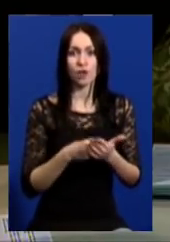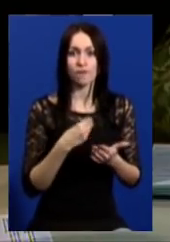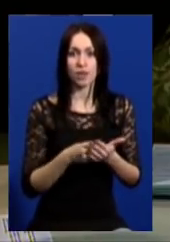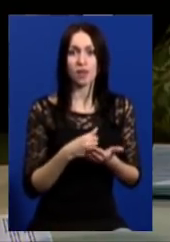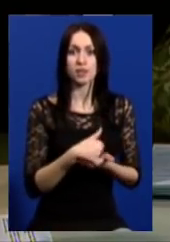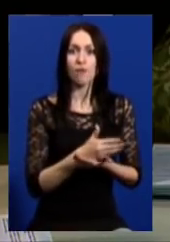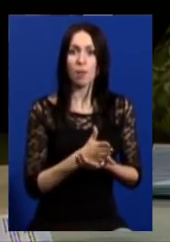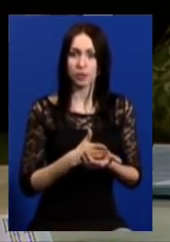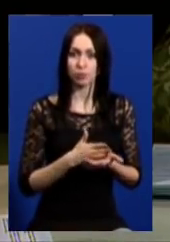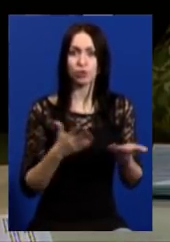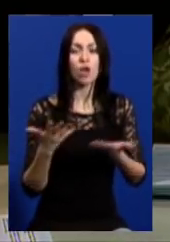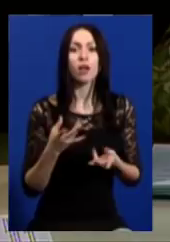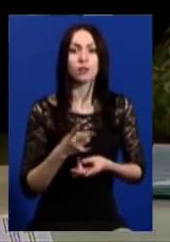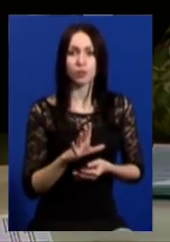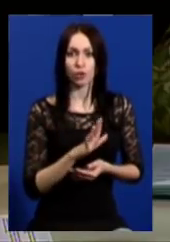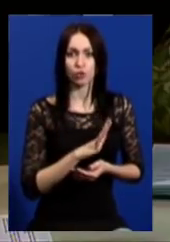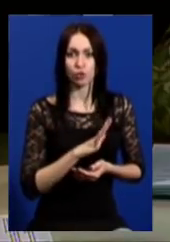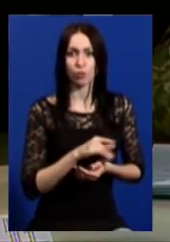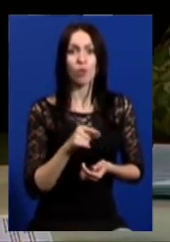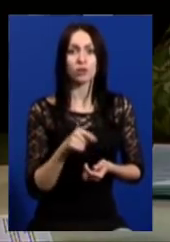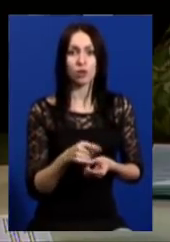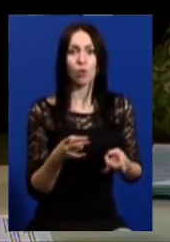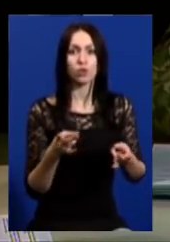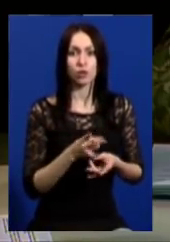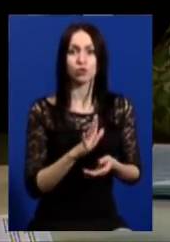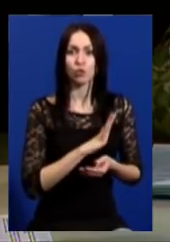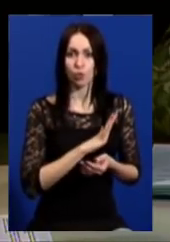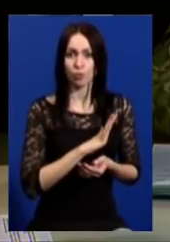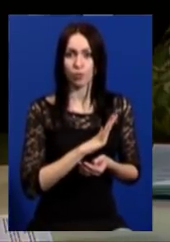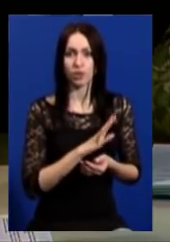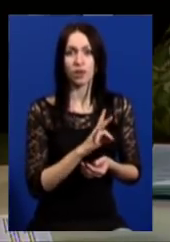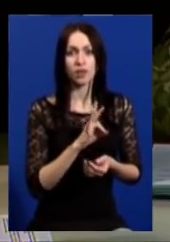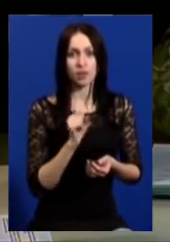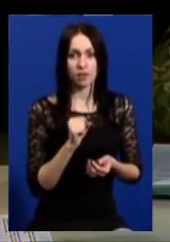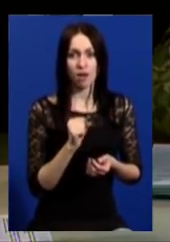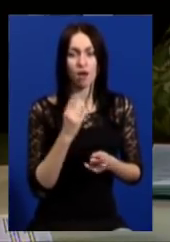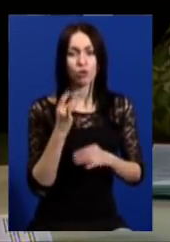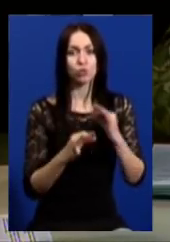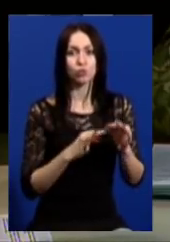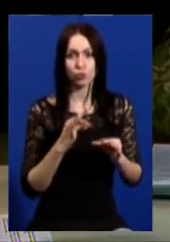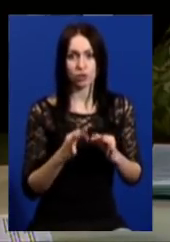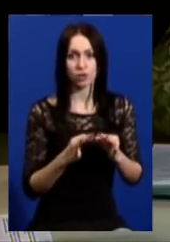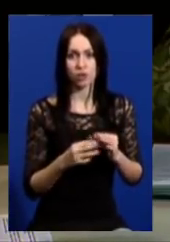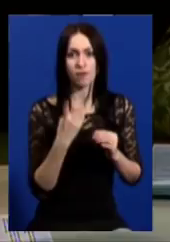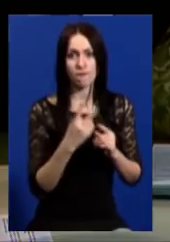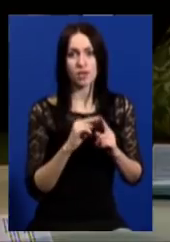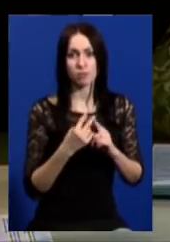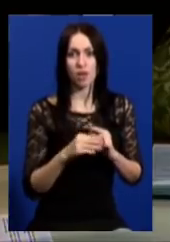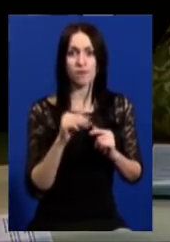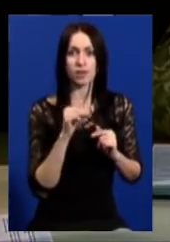забезпечення. А яким воно має бути? Воно має бути на добу 2,5